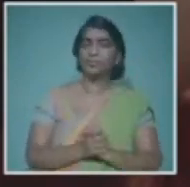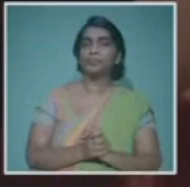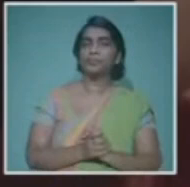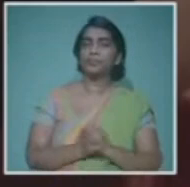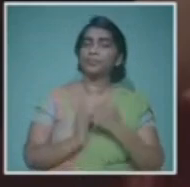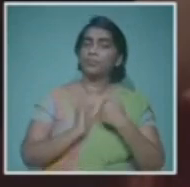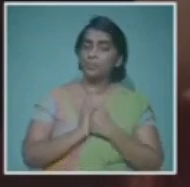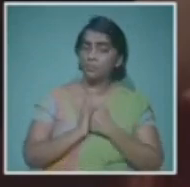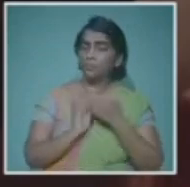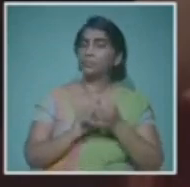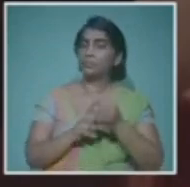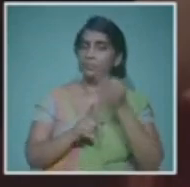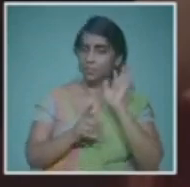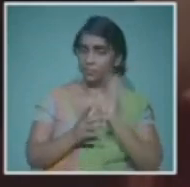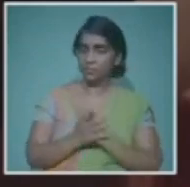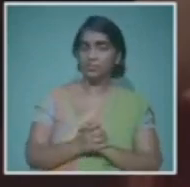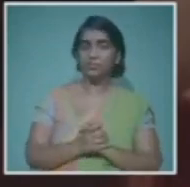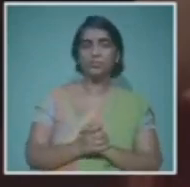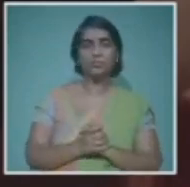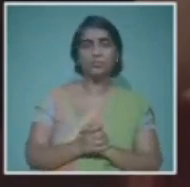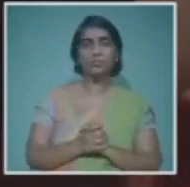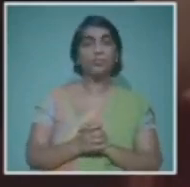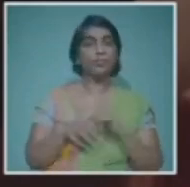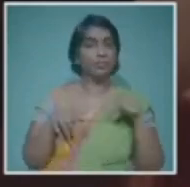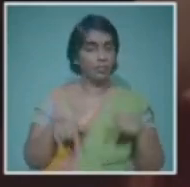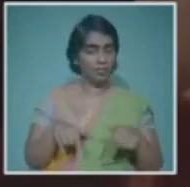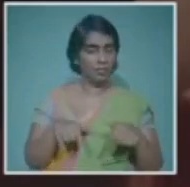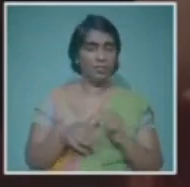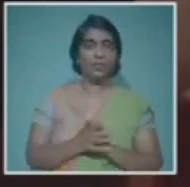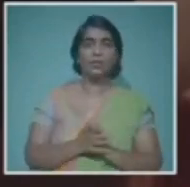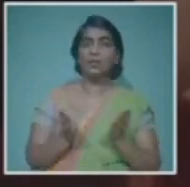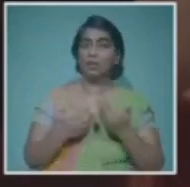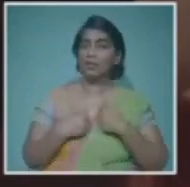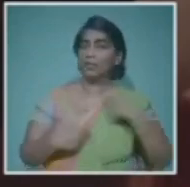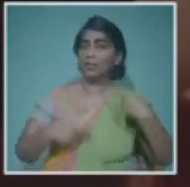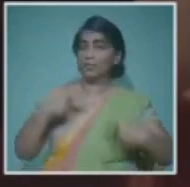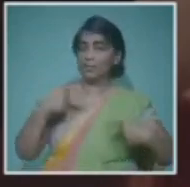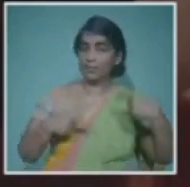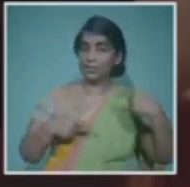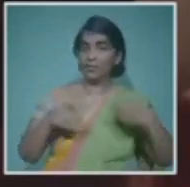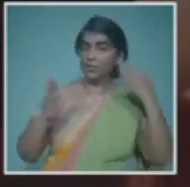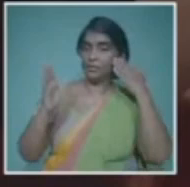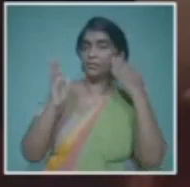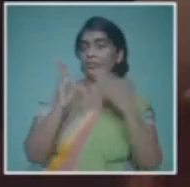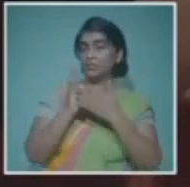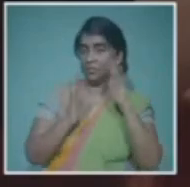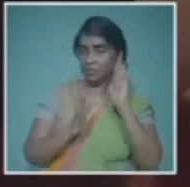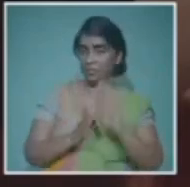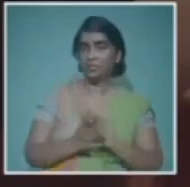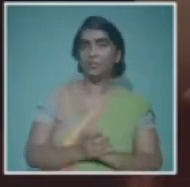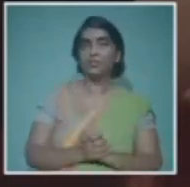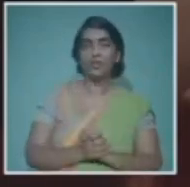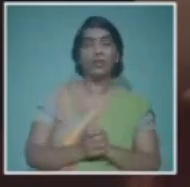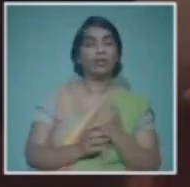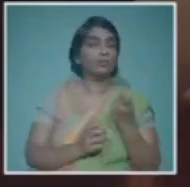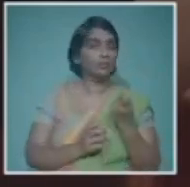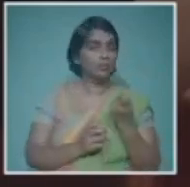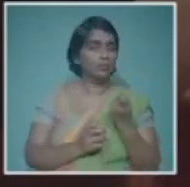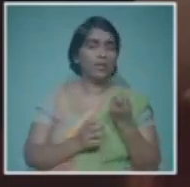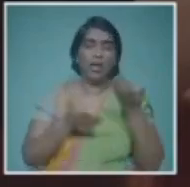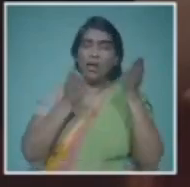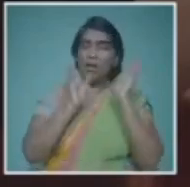ගරු සභාපතිතුමනි, අද අපි විවාදයට ආරම්භ තිබෙන්නේ ආර්ථිකය